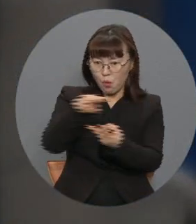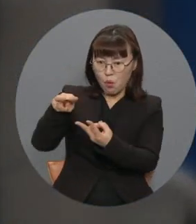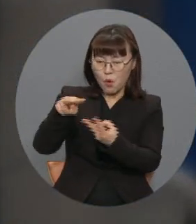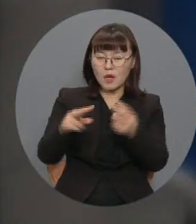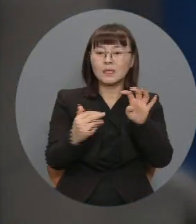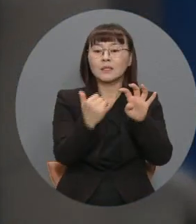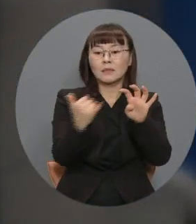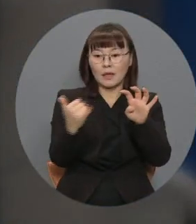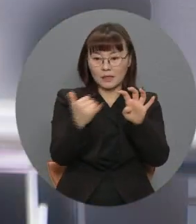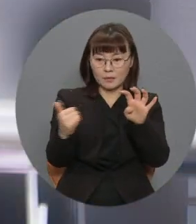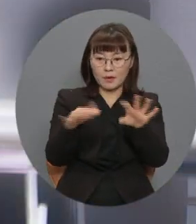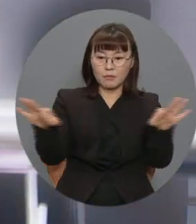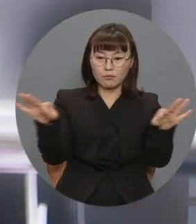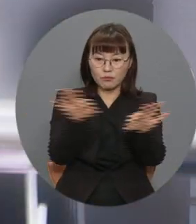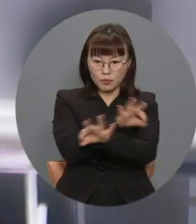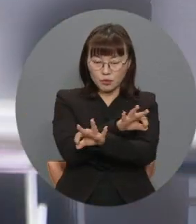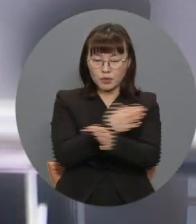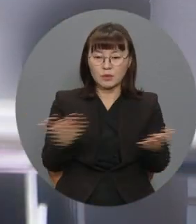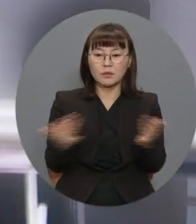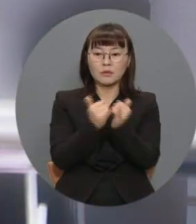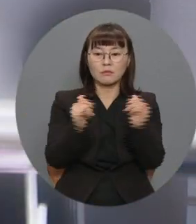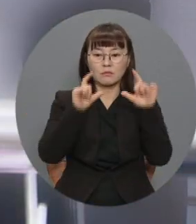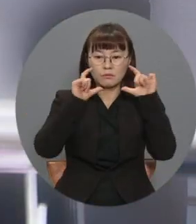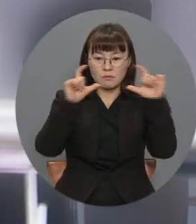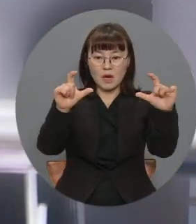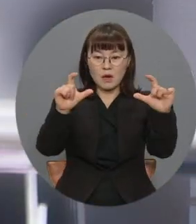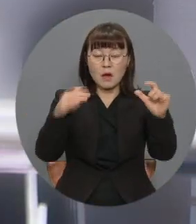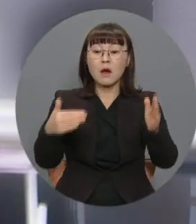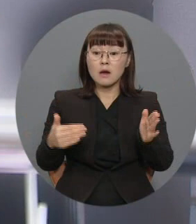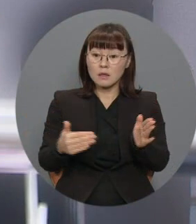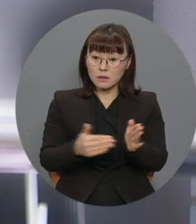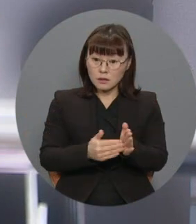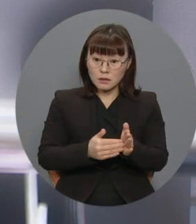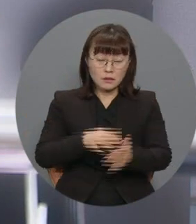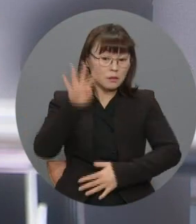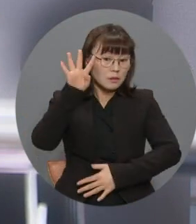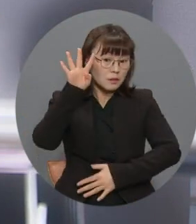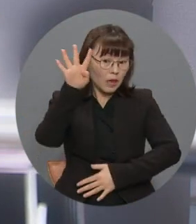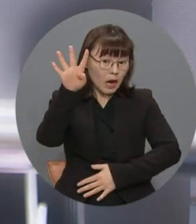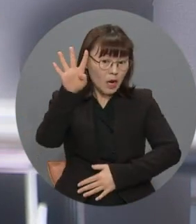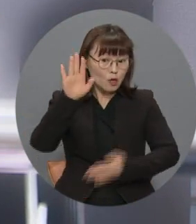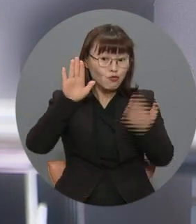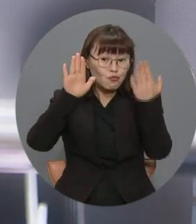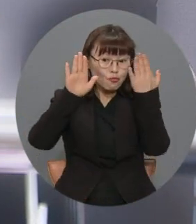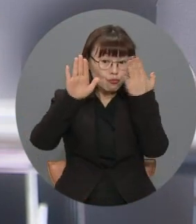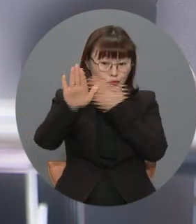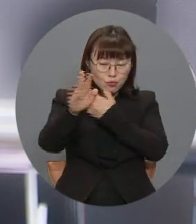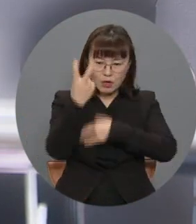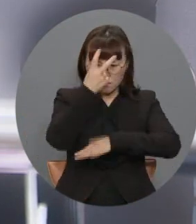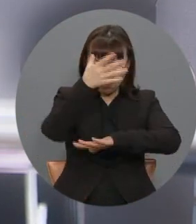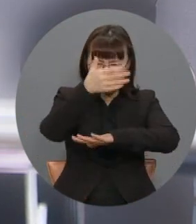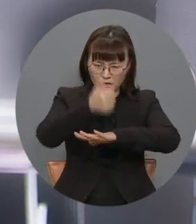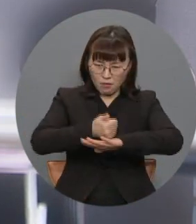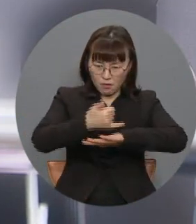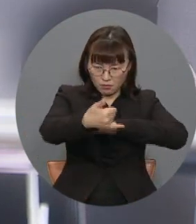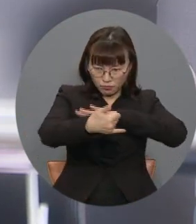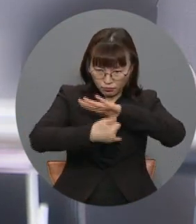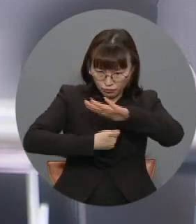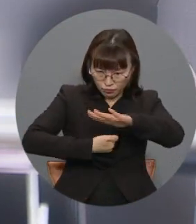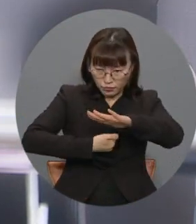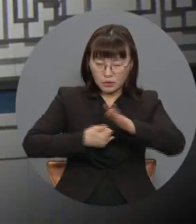규모의 인사발령을 직원들에게 통보하고는 나흘 뒤에야 감사 결과를 받았다고